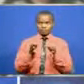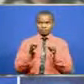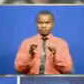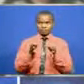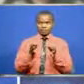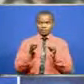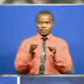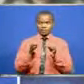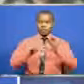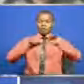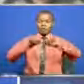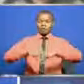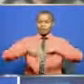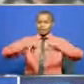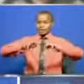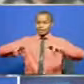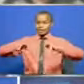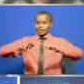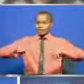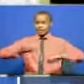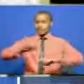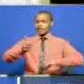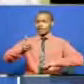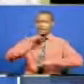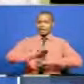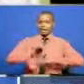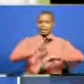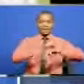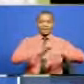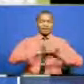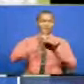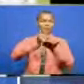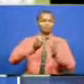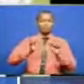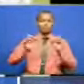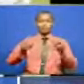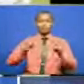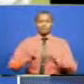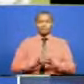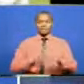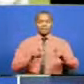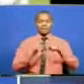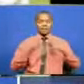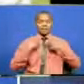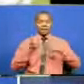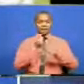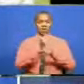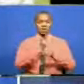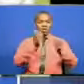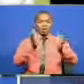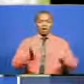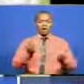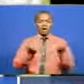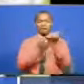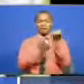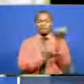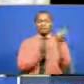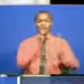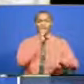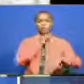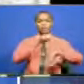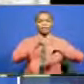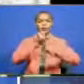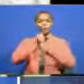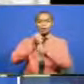msaada mahali popote wajaribu kwenda. Wow. Hata hivyo wahudumu hao wamepigwa jeki katika juhudi zao za kupigania maslahi